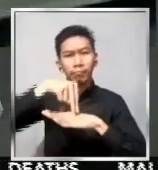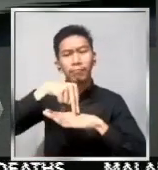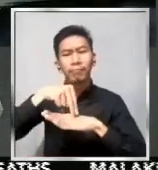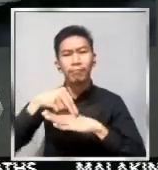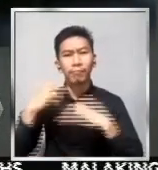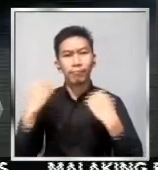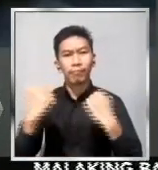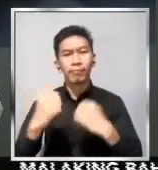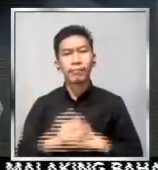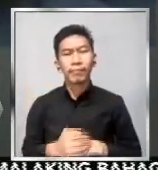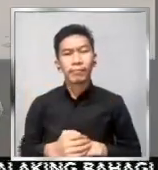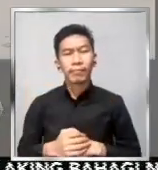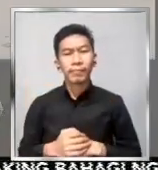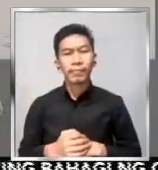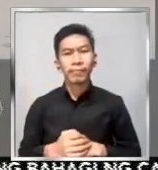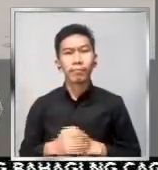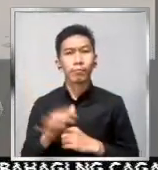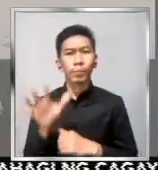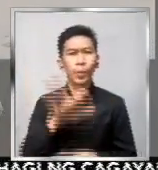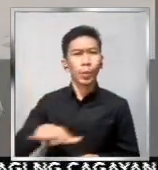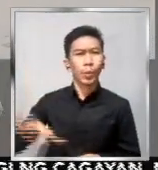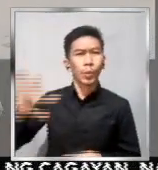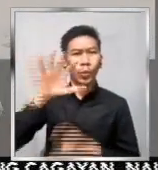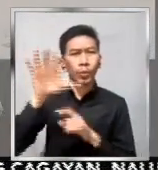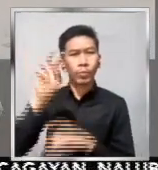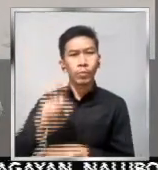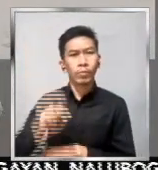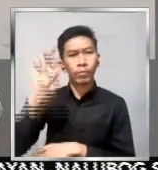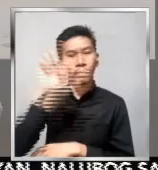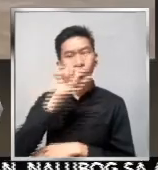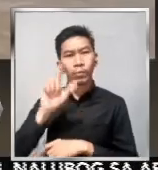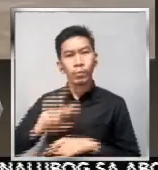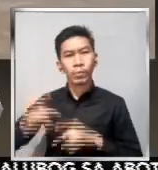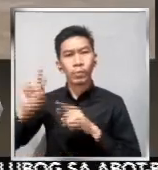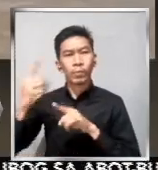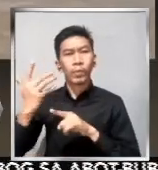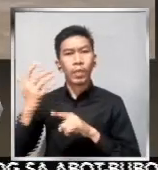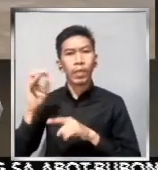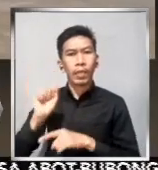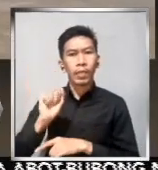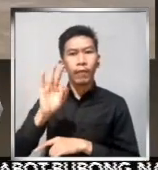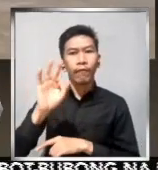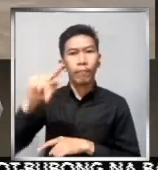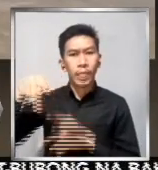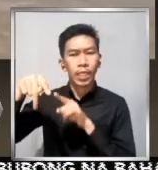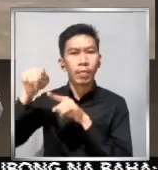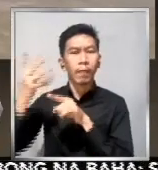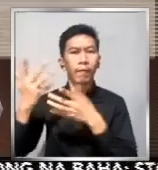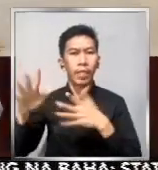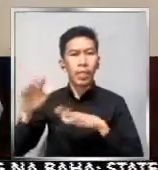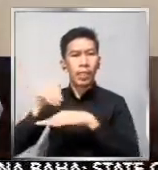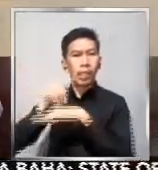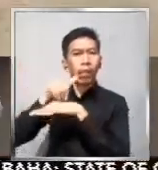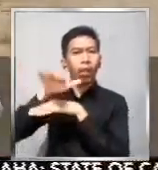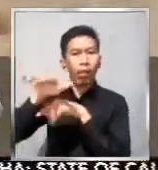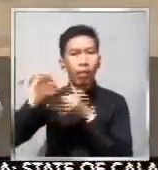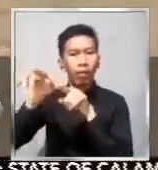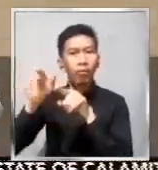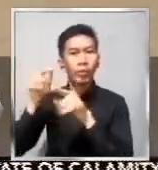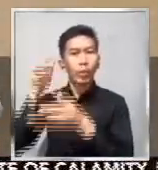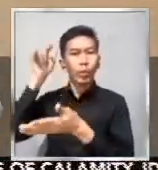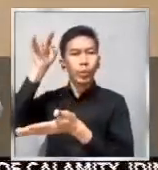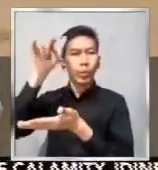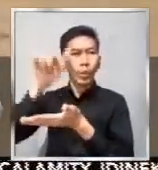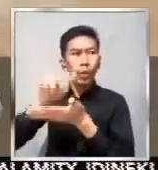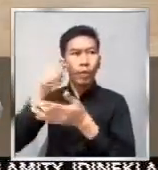Ang buong Northern Luzon Command Down ng Armed Forces of the Philippines ay dineploy na para tulungan ang mga nasalanta ng bagyo. Round the clock din daw